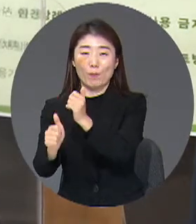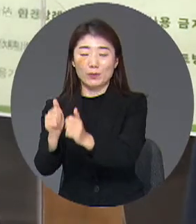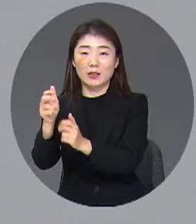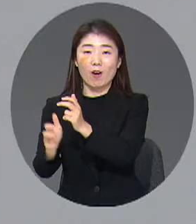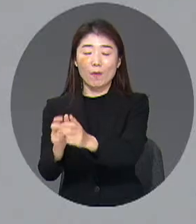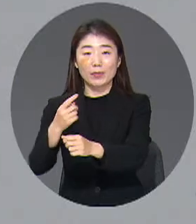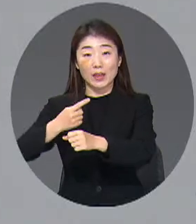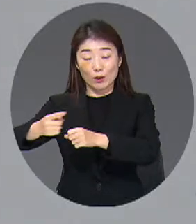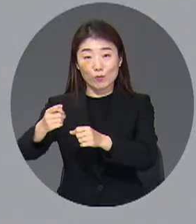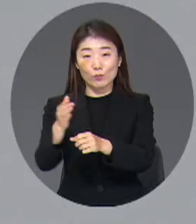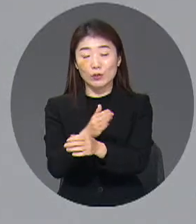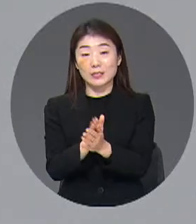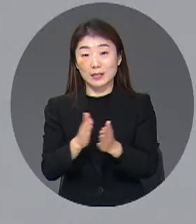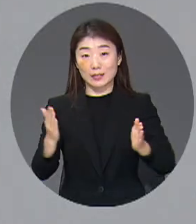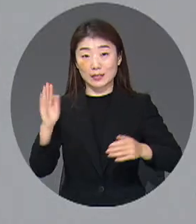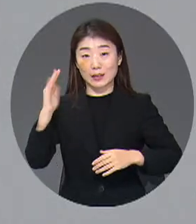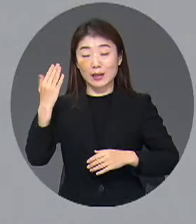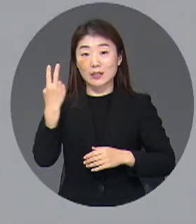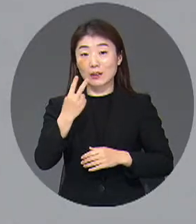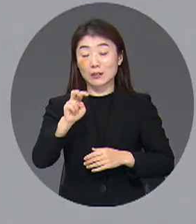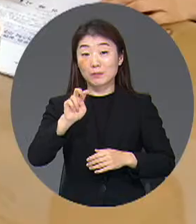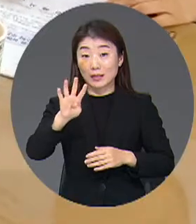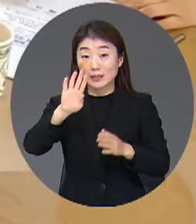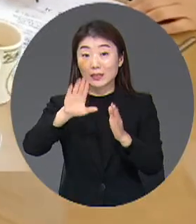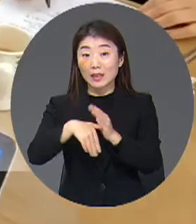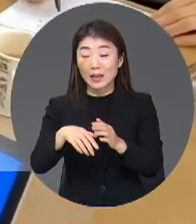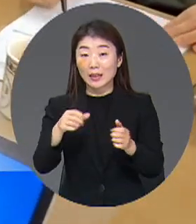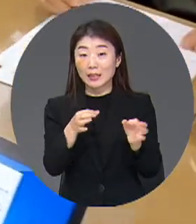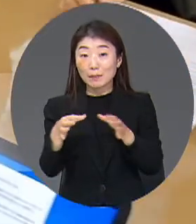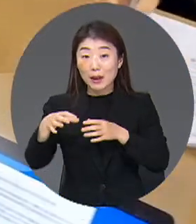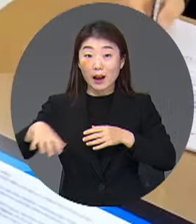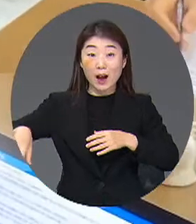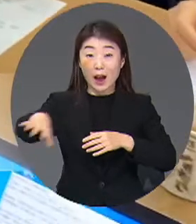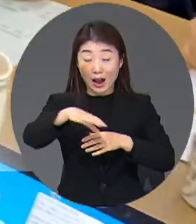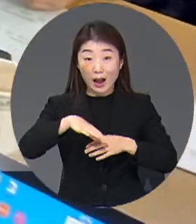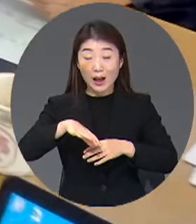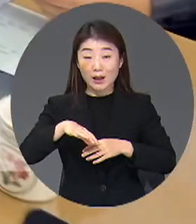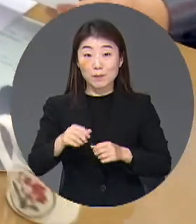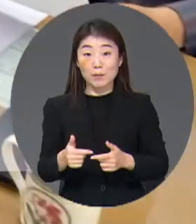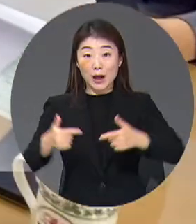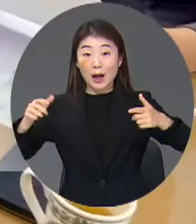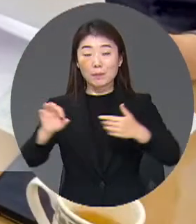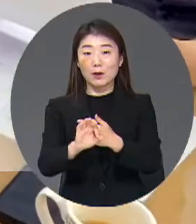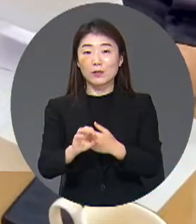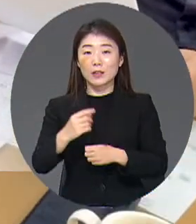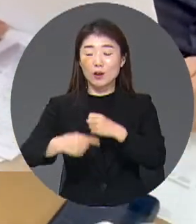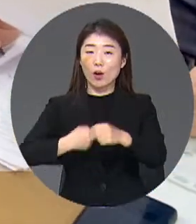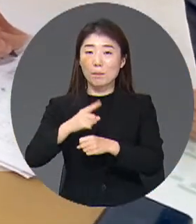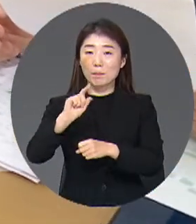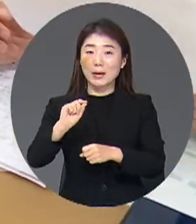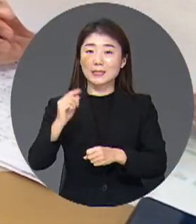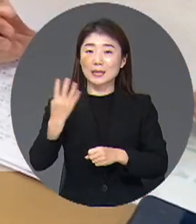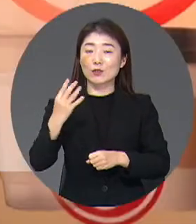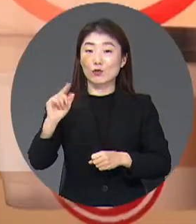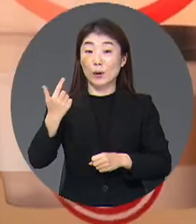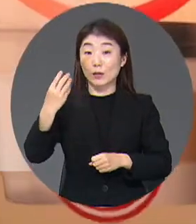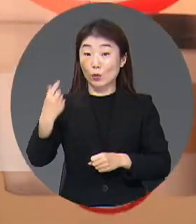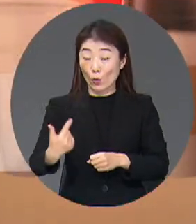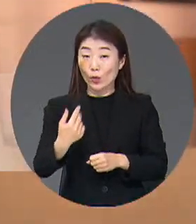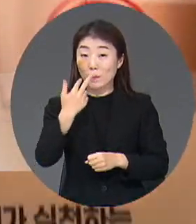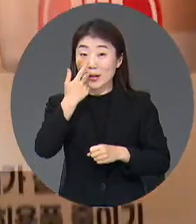시작합니다. 2024년에 김해 전역으로 확대하면 연간 14,600톤의 폐비닐 쓰레기를